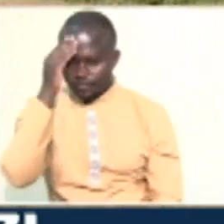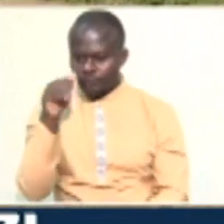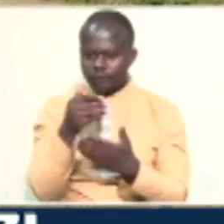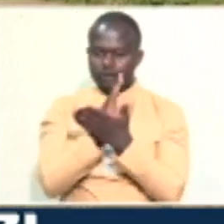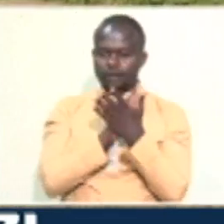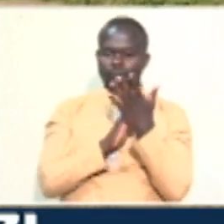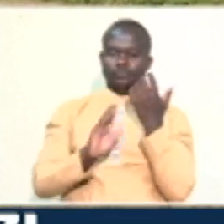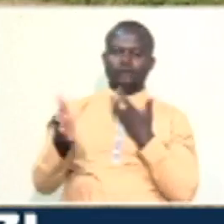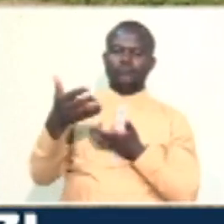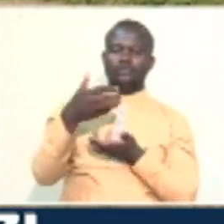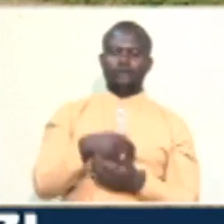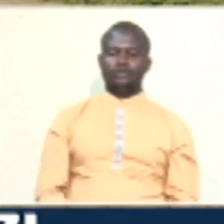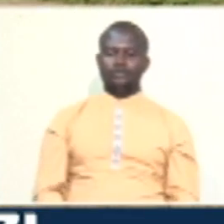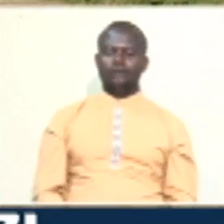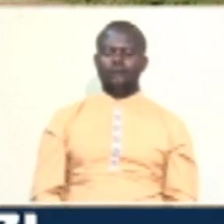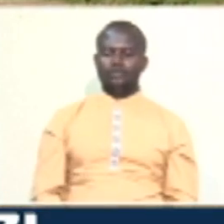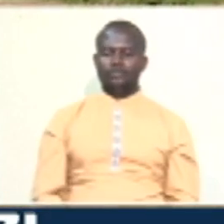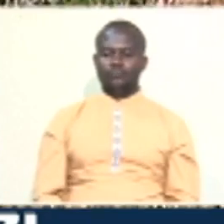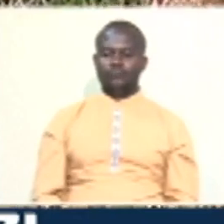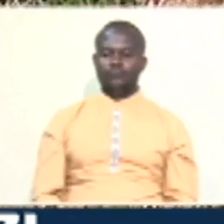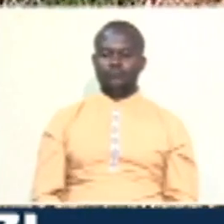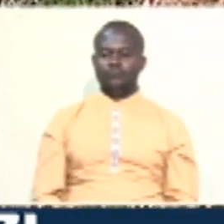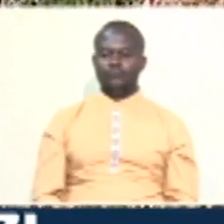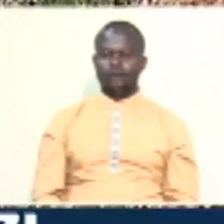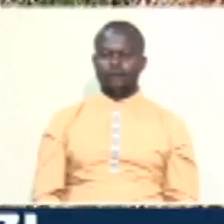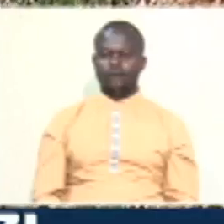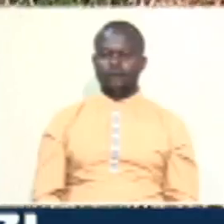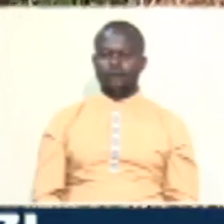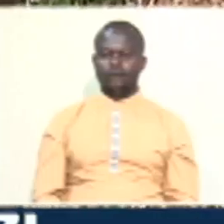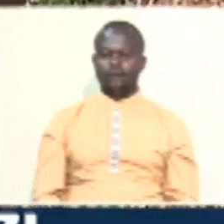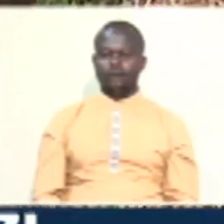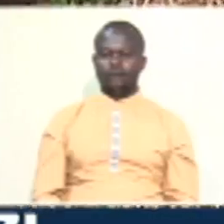gusarura. Jean Paul Turatsinze, Televiziyo Rwanda, mu ntara y'Amajyaruguru.